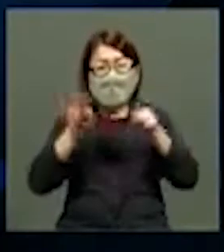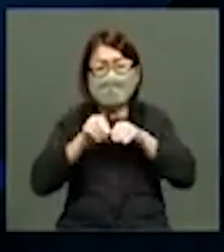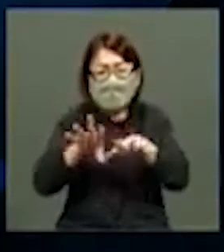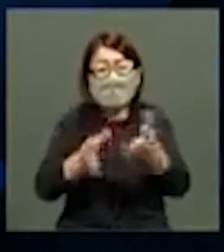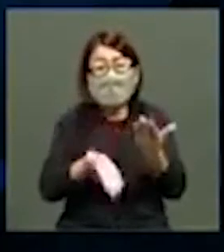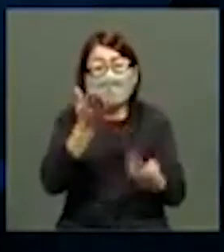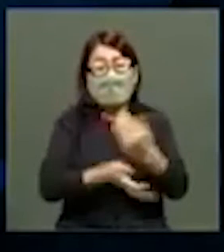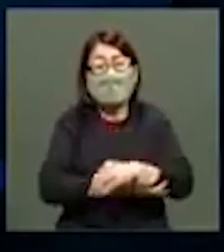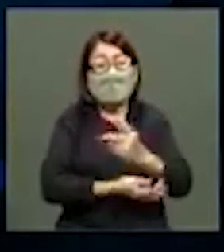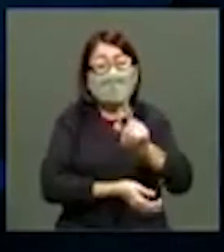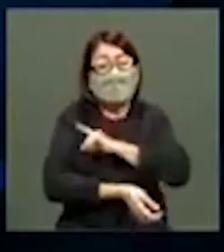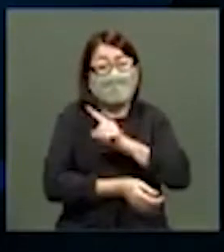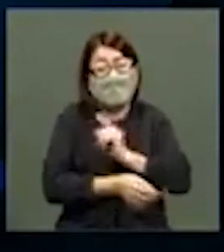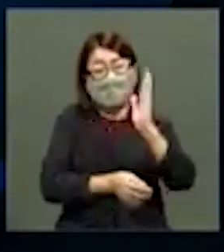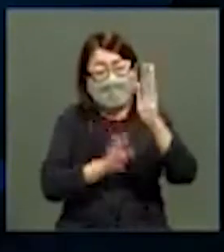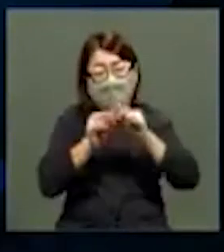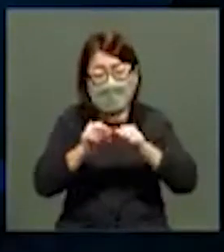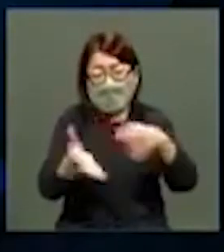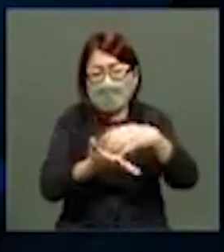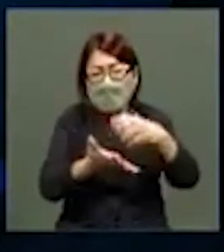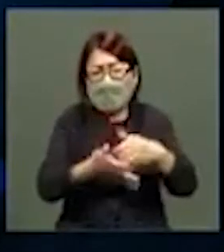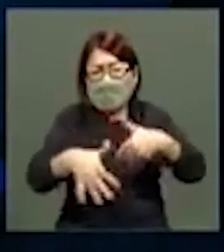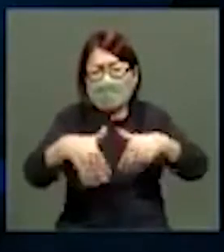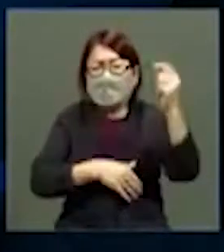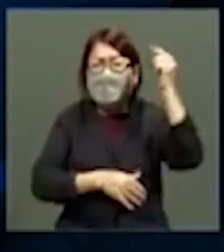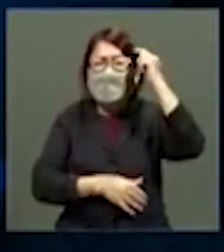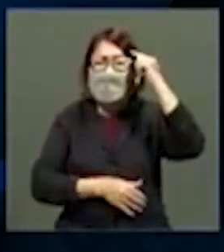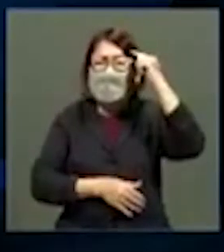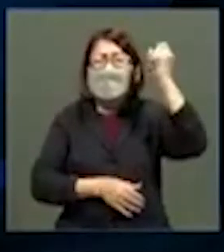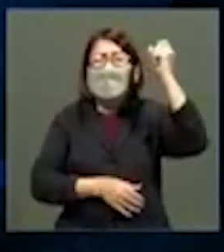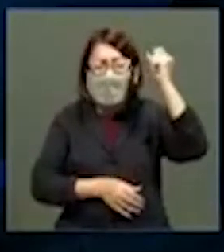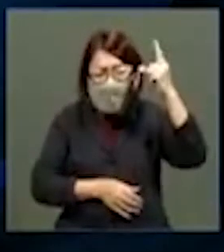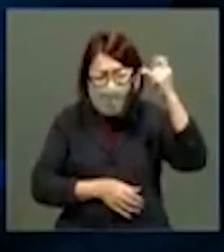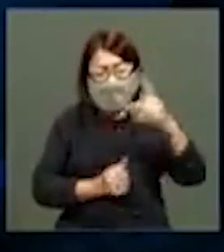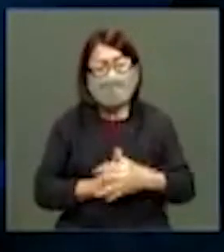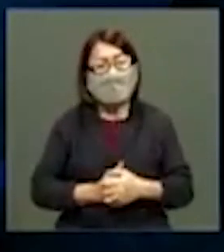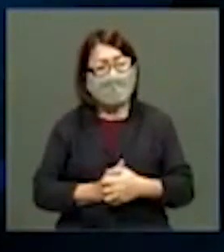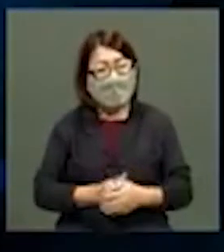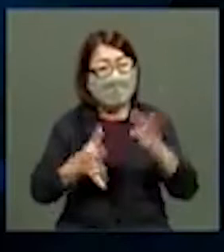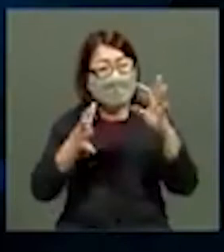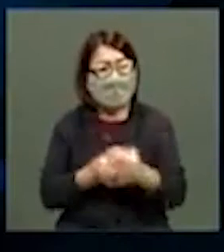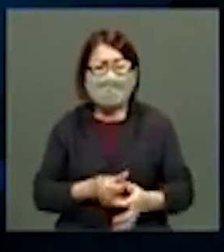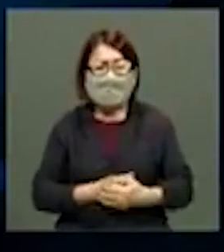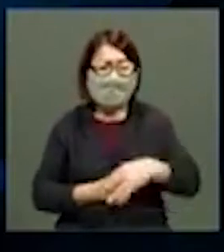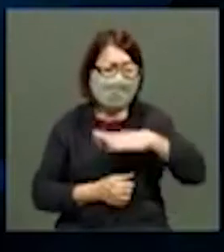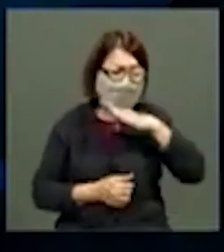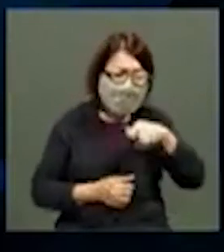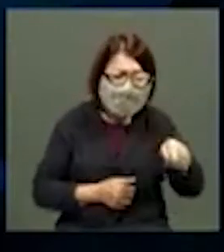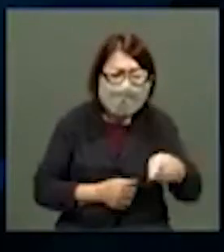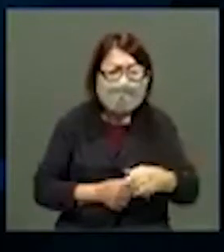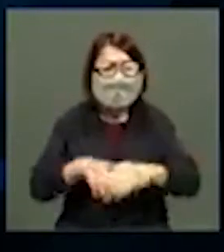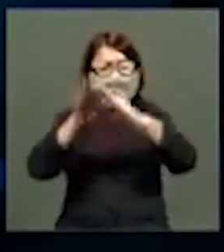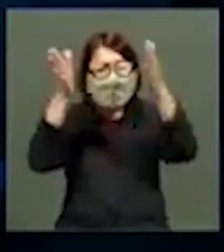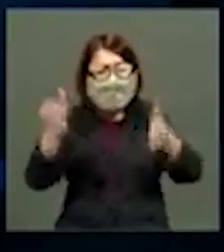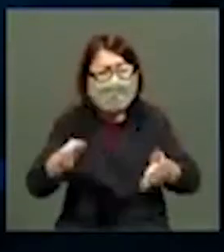ได้เห็นภาพว่ามีเรื่องที่จะต้องแก้ไขไม่ว่าจะเป็นเรื่องของสุขาภิบาลตลาดที่ไม่ดีอากาศไม่ถ่ายเ